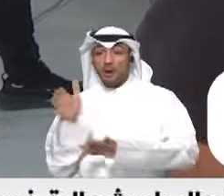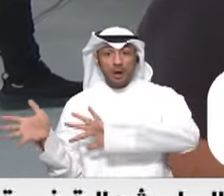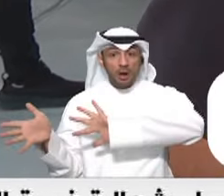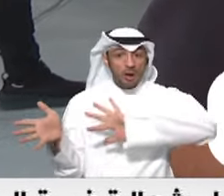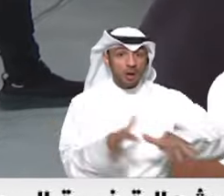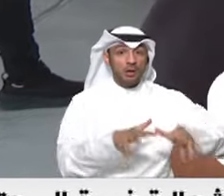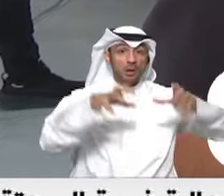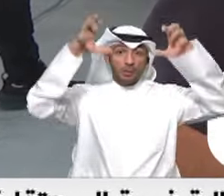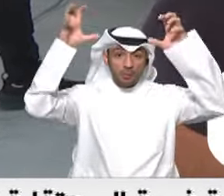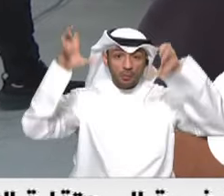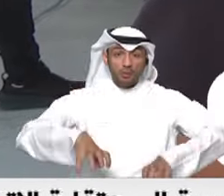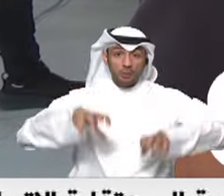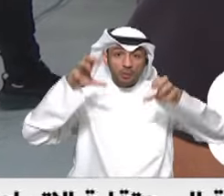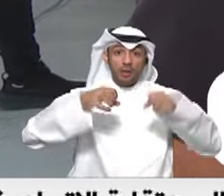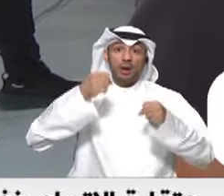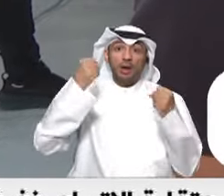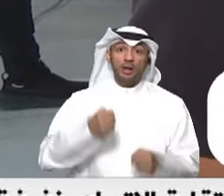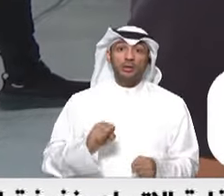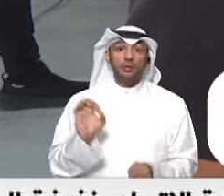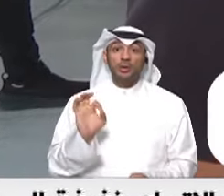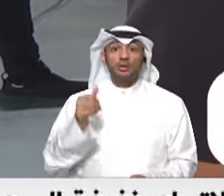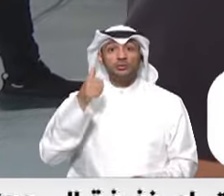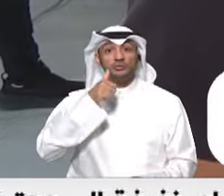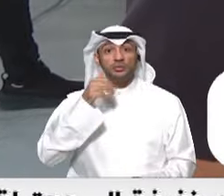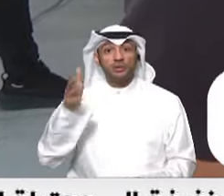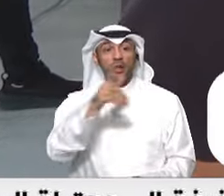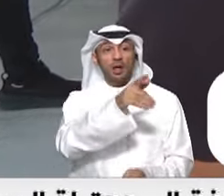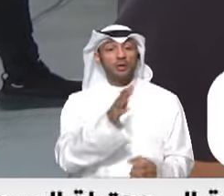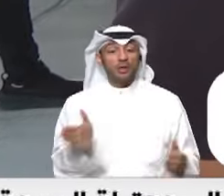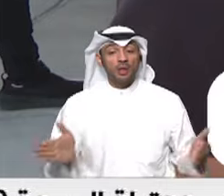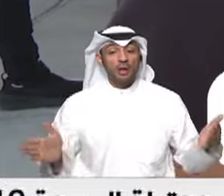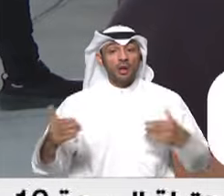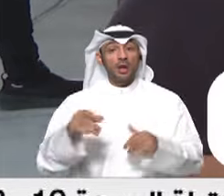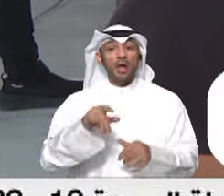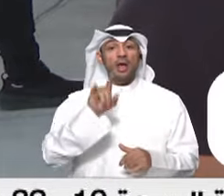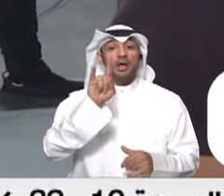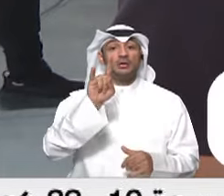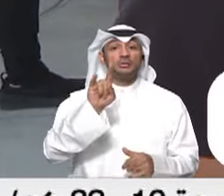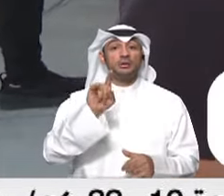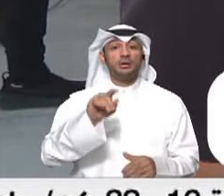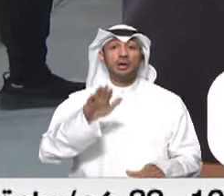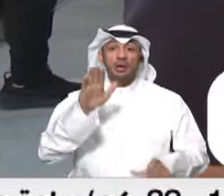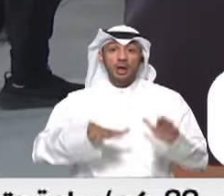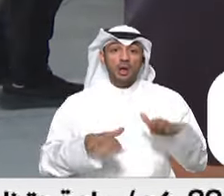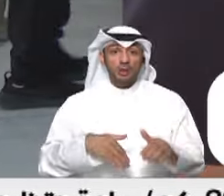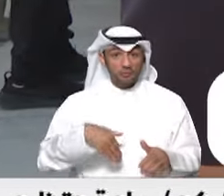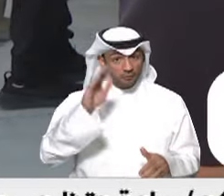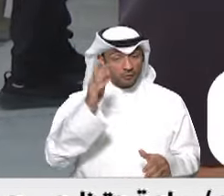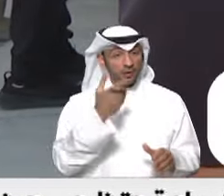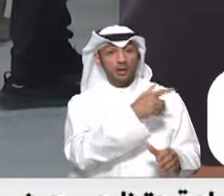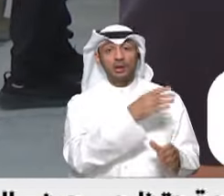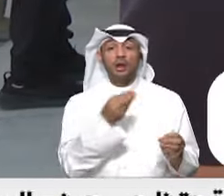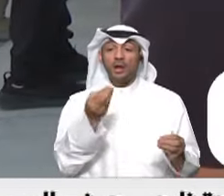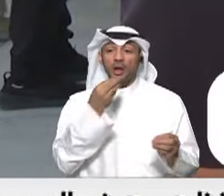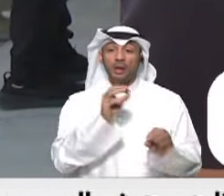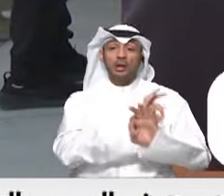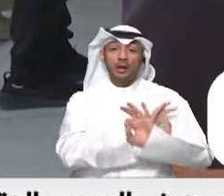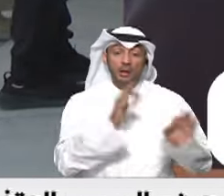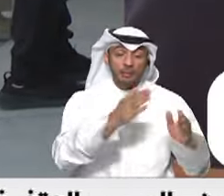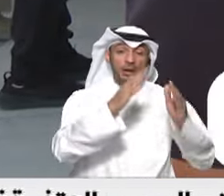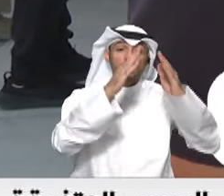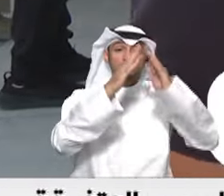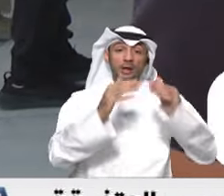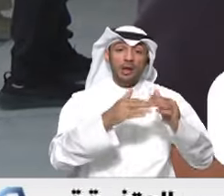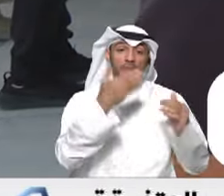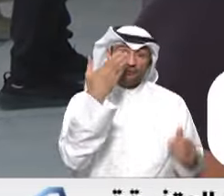الغزيرة اللي قاعد يمر فيها. اليوم الحمولة عبارة عن 10 طن تقريبا من مواد إغاثية وخيام